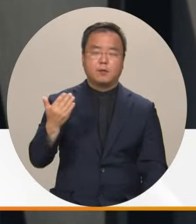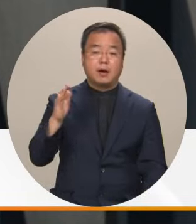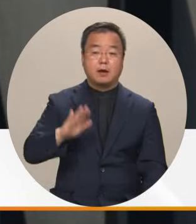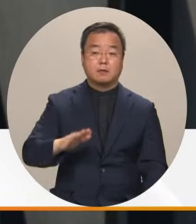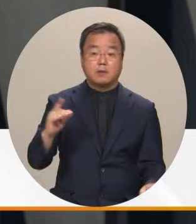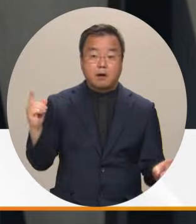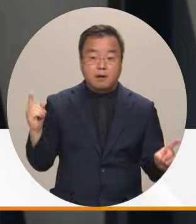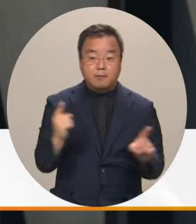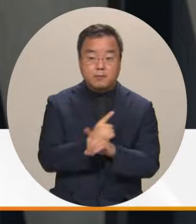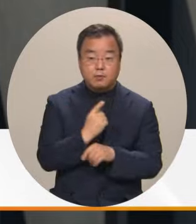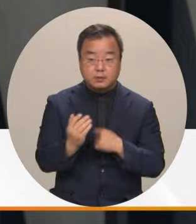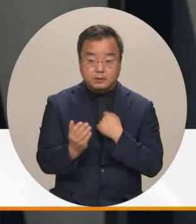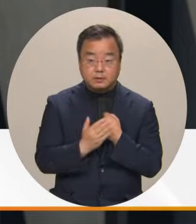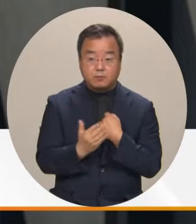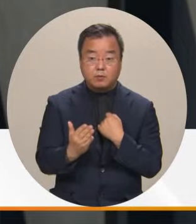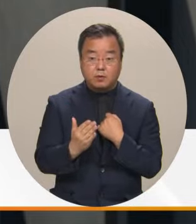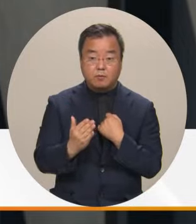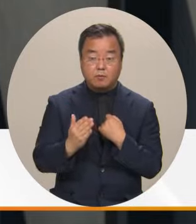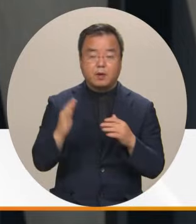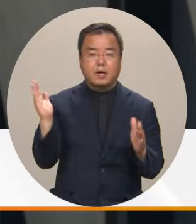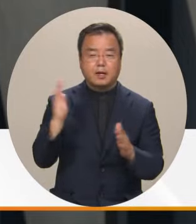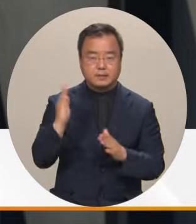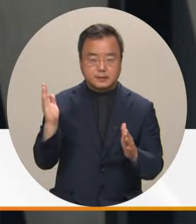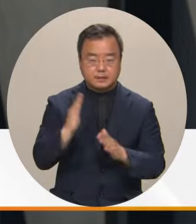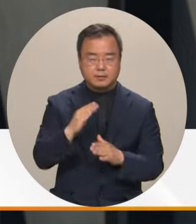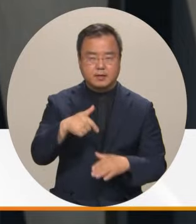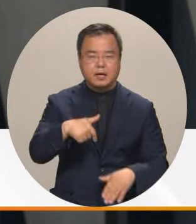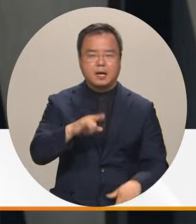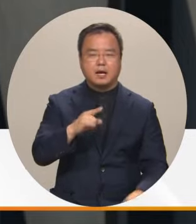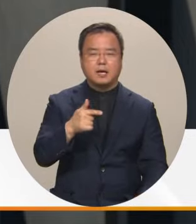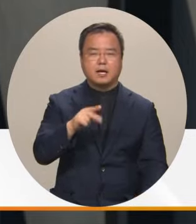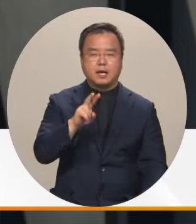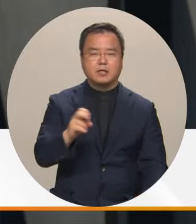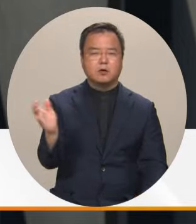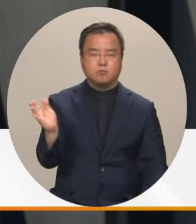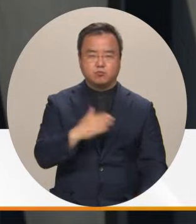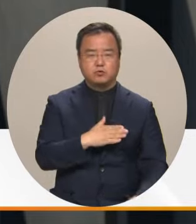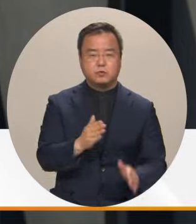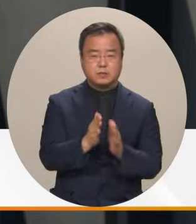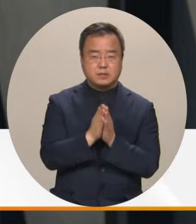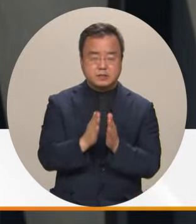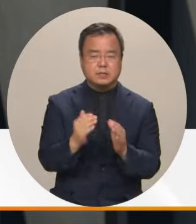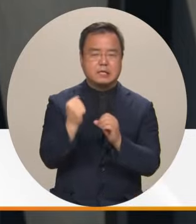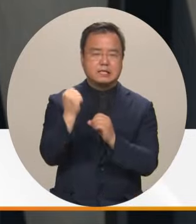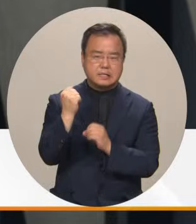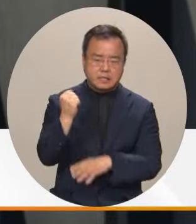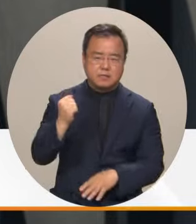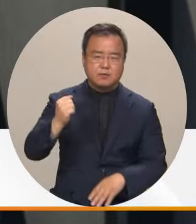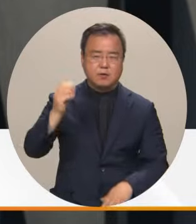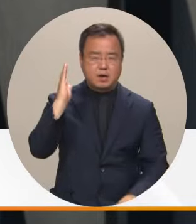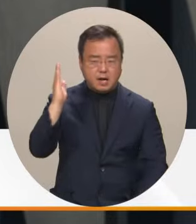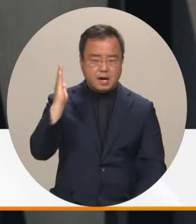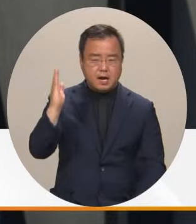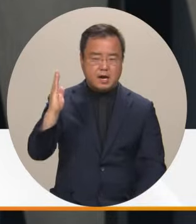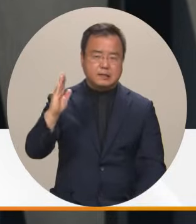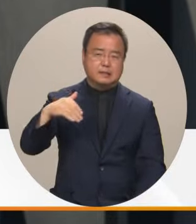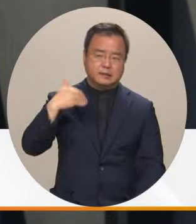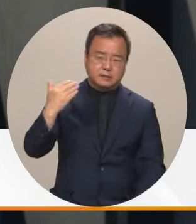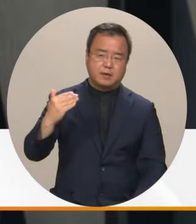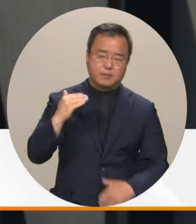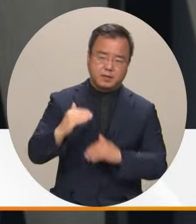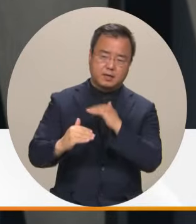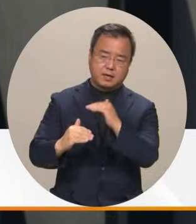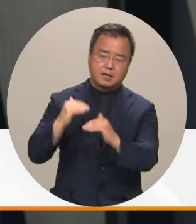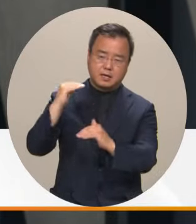바꿨다고 쳤을 때 학생들은 개념부터 또 출발합니다 기본 개념강의 또 거기에 투자되는 시간이 많겠죠